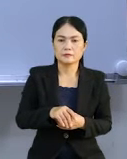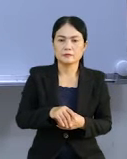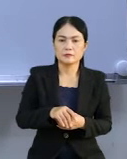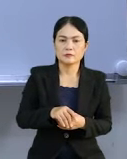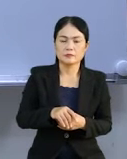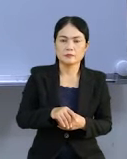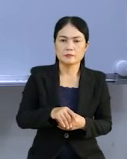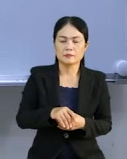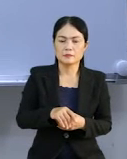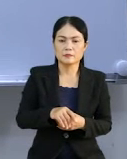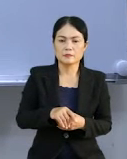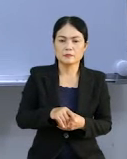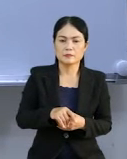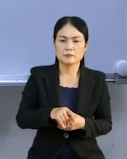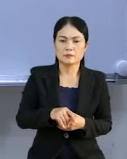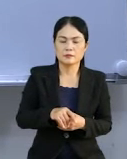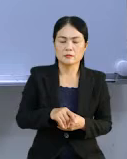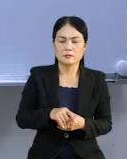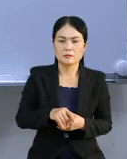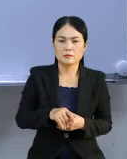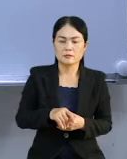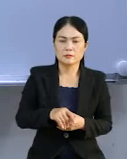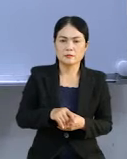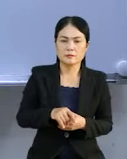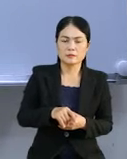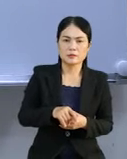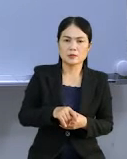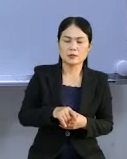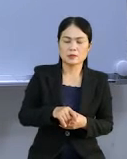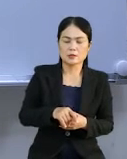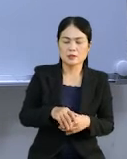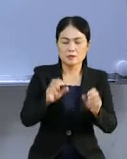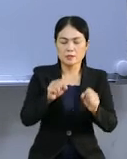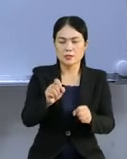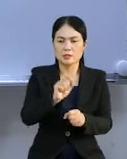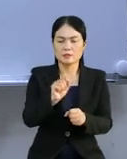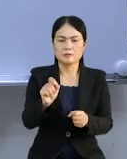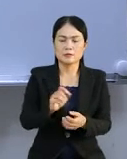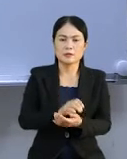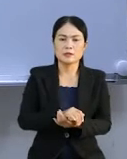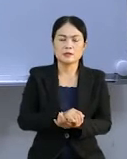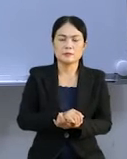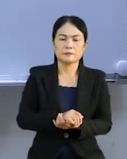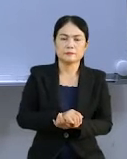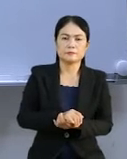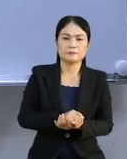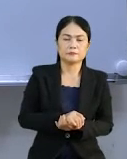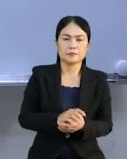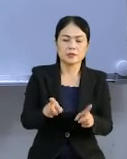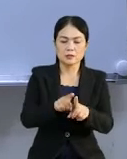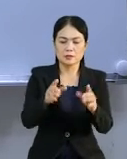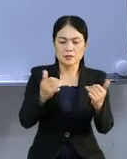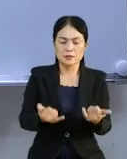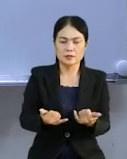muối, rồi. Nhiệm, cái đáp đạn này dừng bột hừng. Chẳng dừng ai thì sẽ bạn thả, đổi ní.